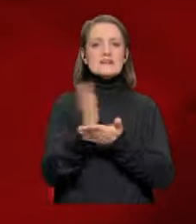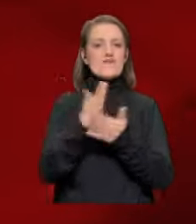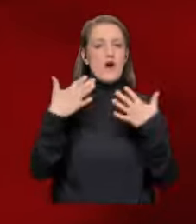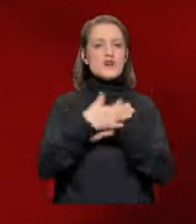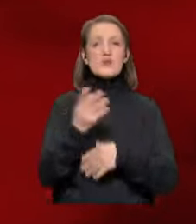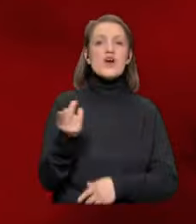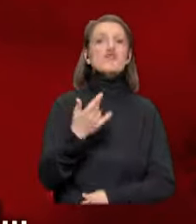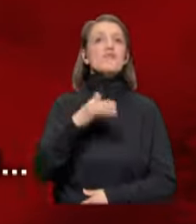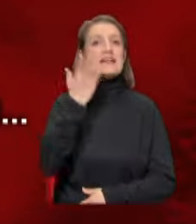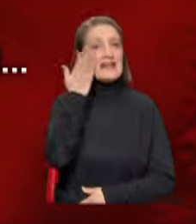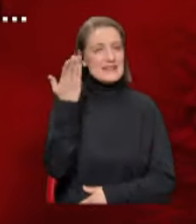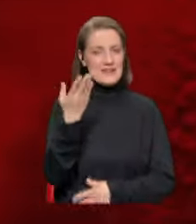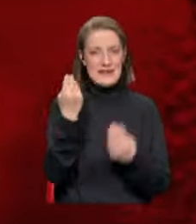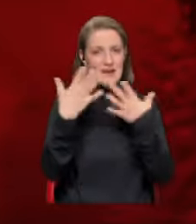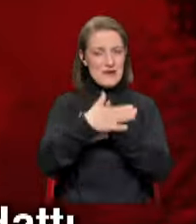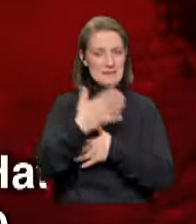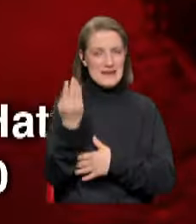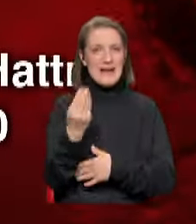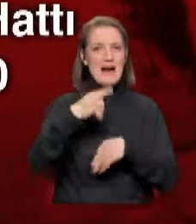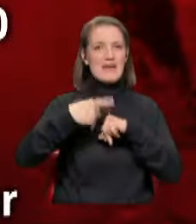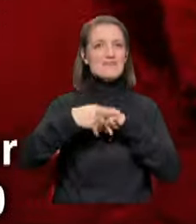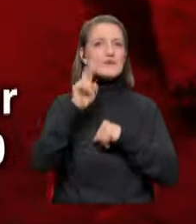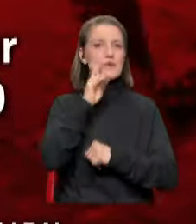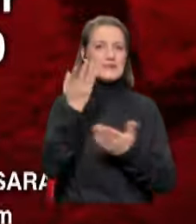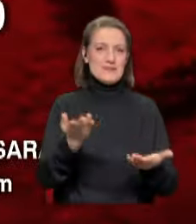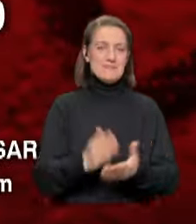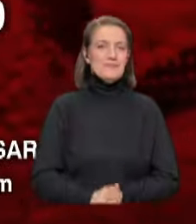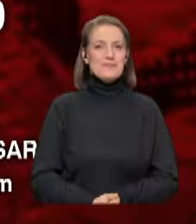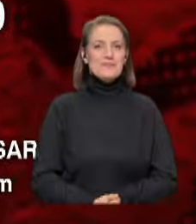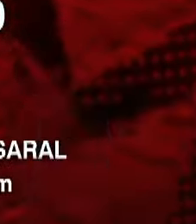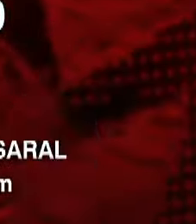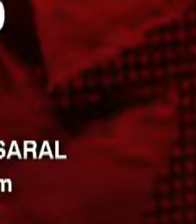kaçırmayın İyi akşamlar iyi hafta sonları i